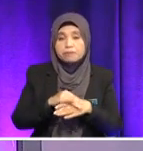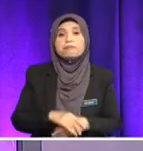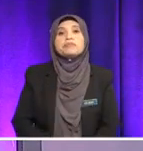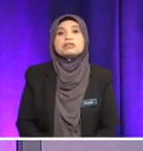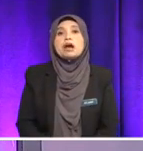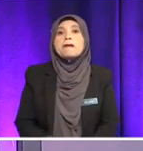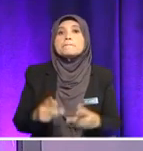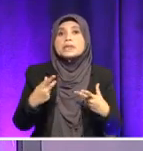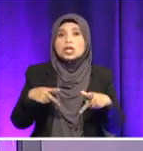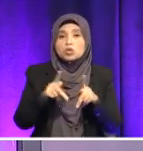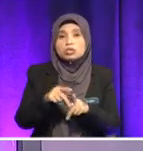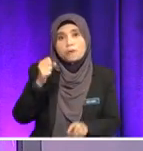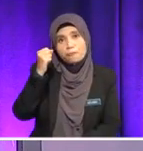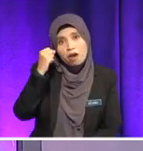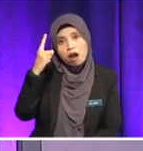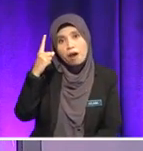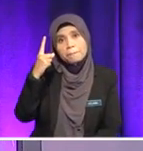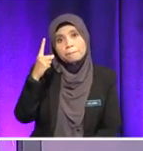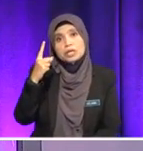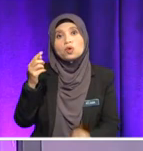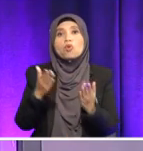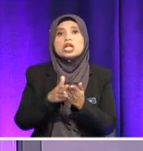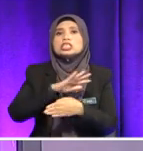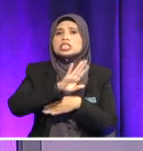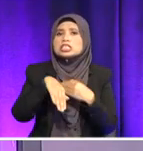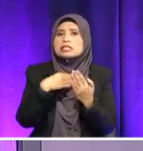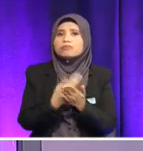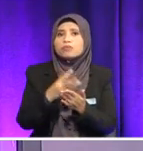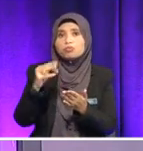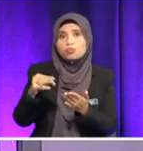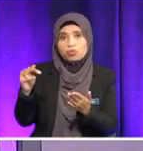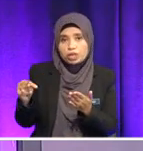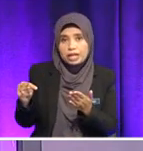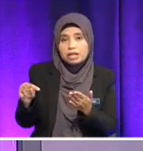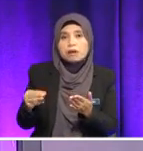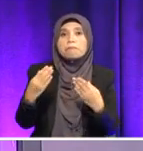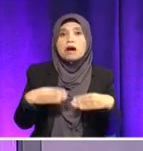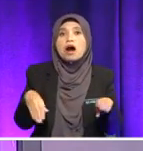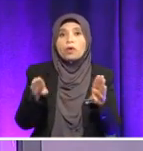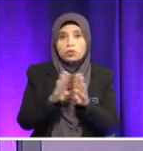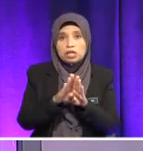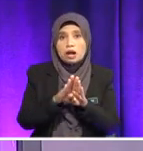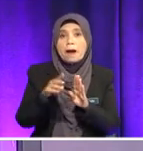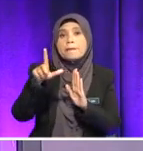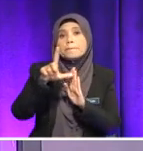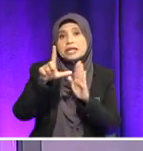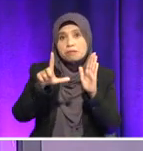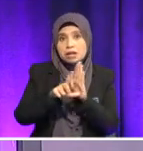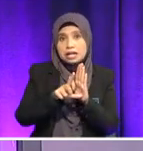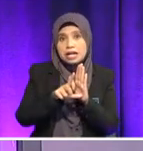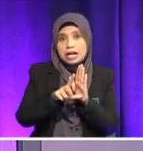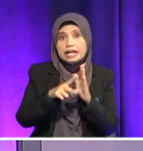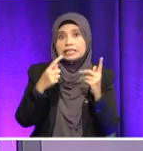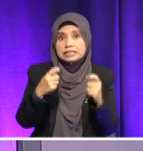perlu dipahami oleh murid-murid yang di rumah maupun yang di dalam kalian baul pelembagaan persekutuan ini